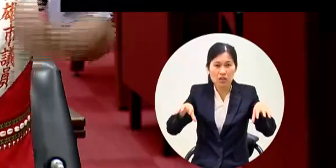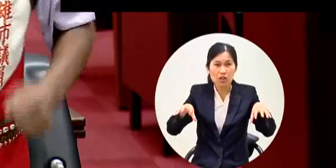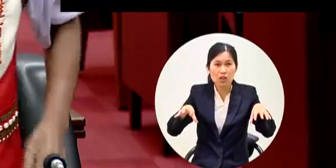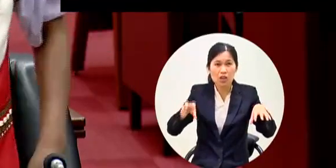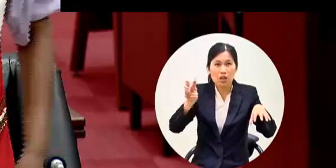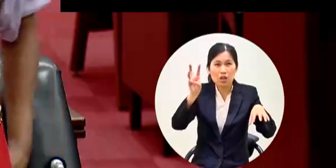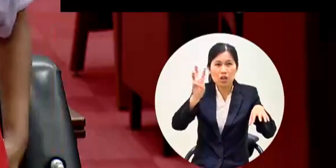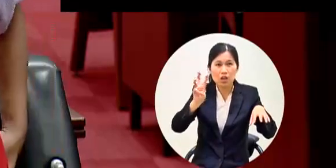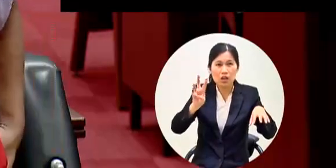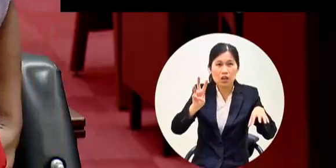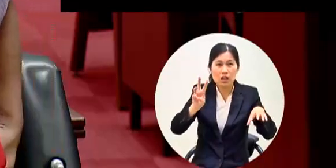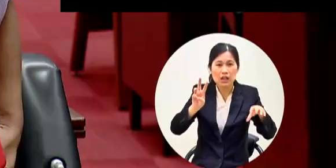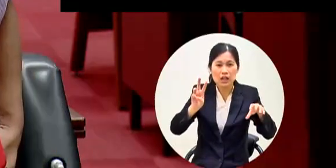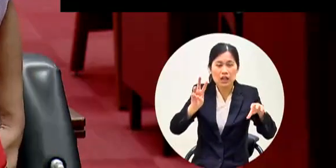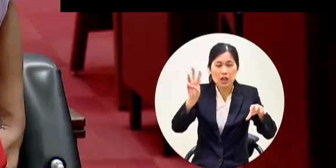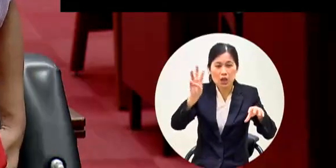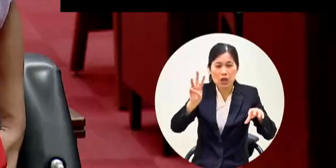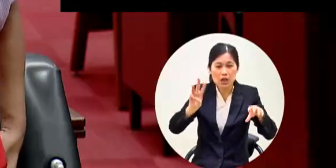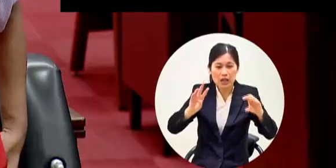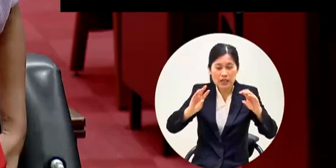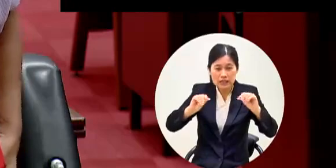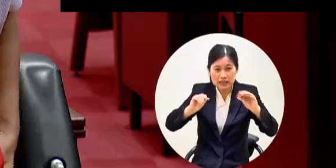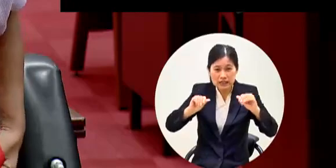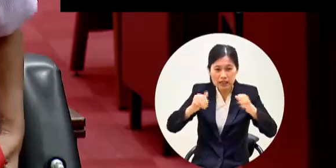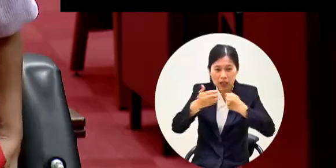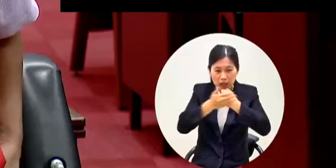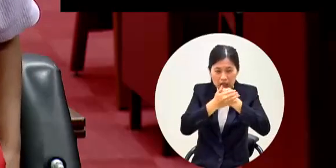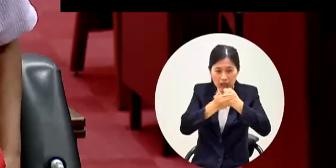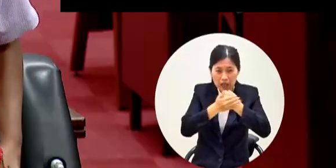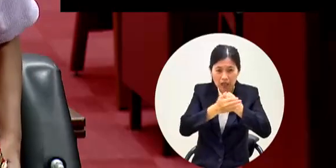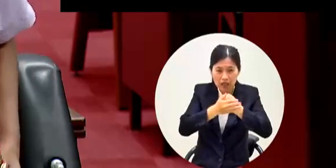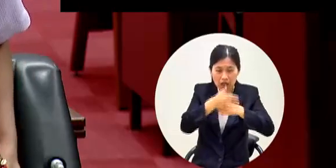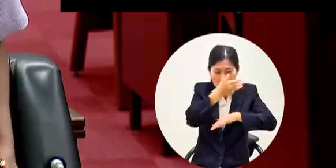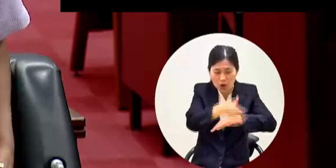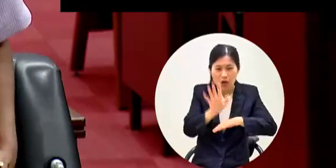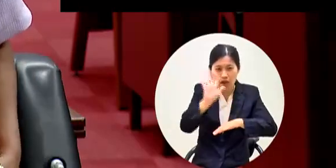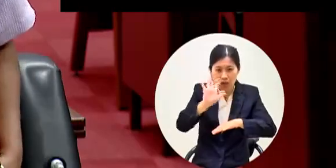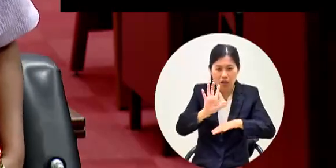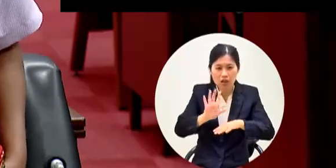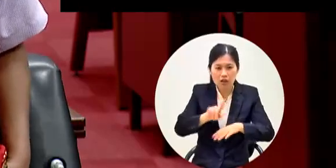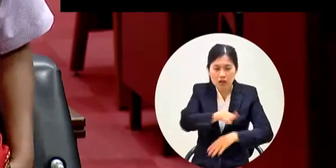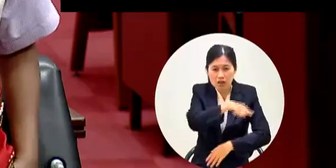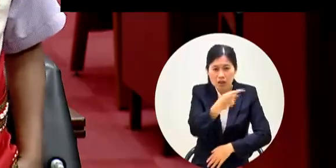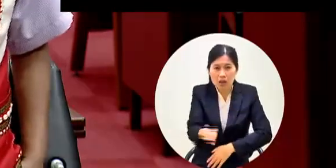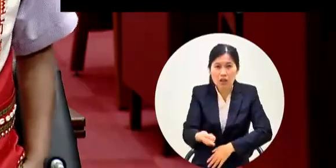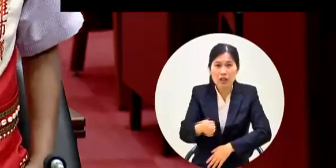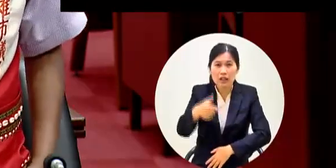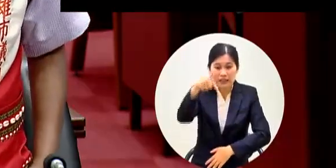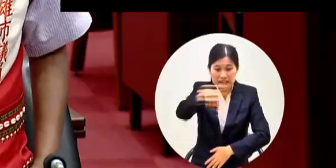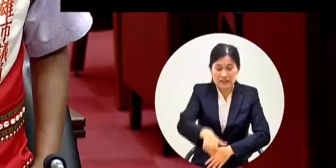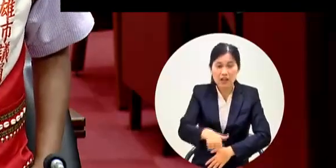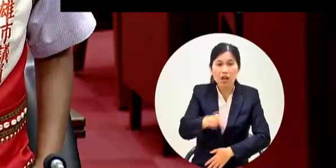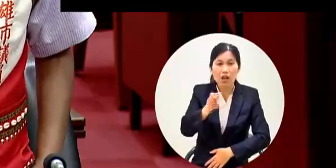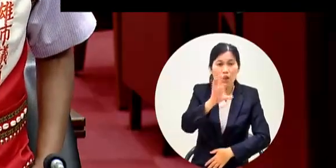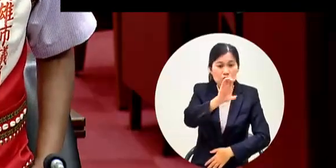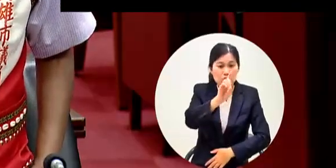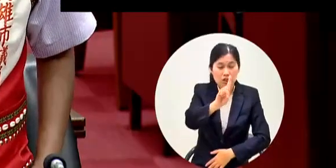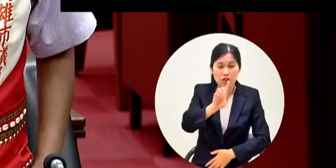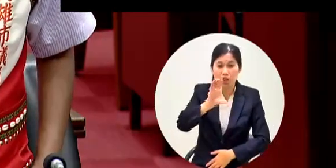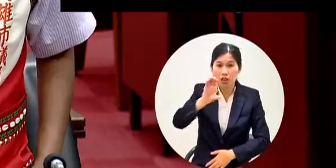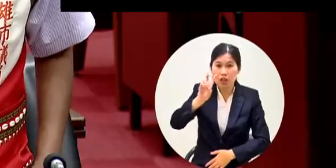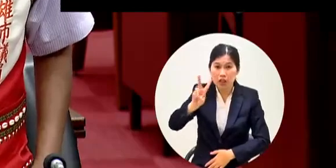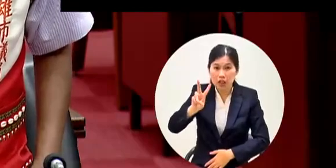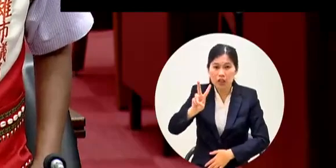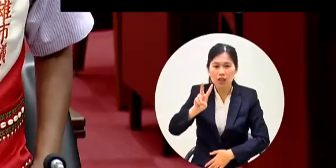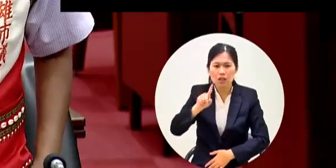亲疏下一个小时又下到河面，上有做亲疏固定它的水